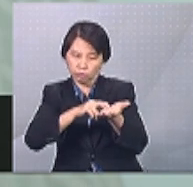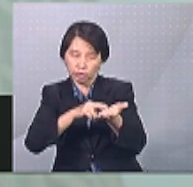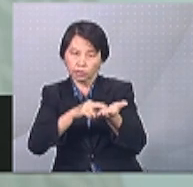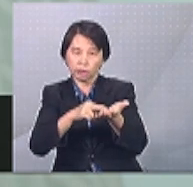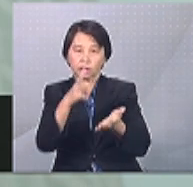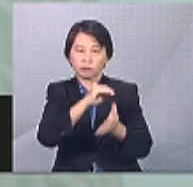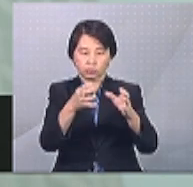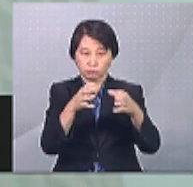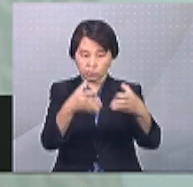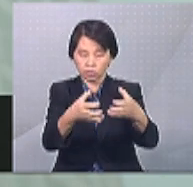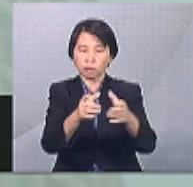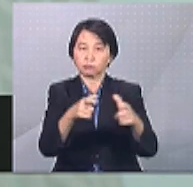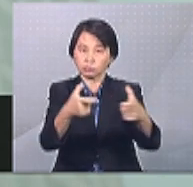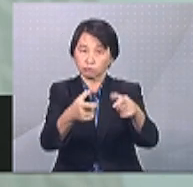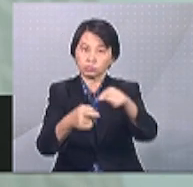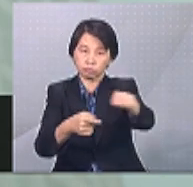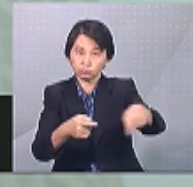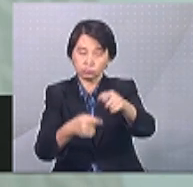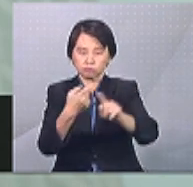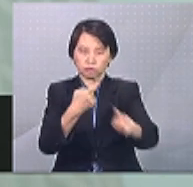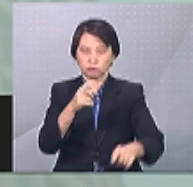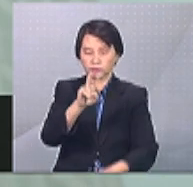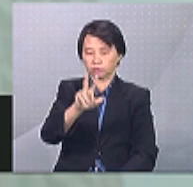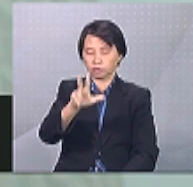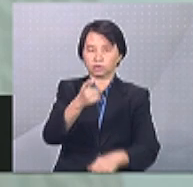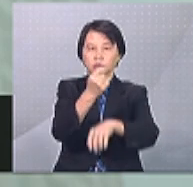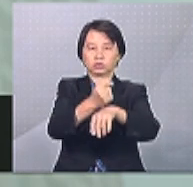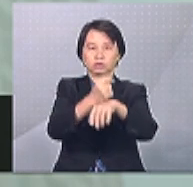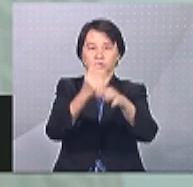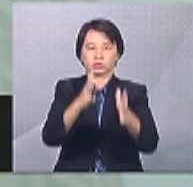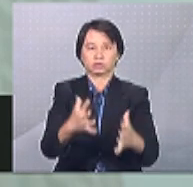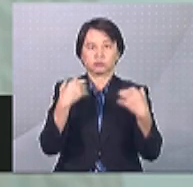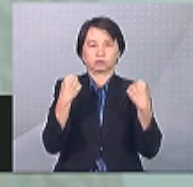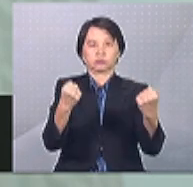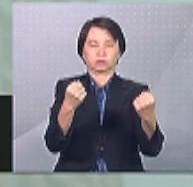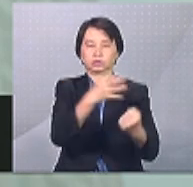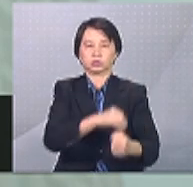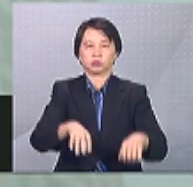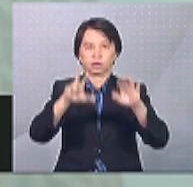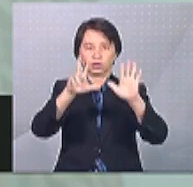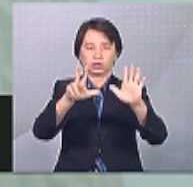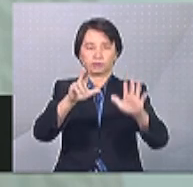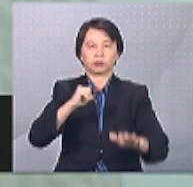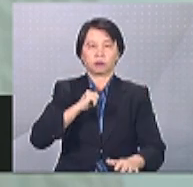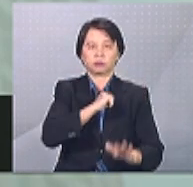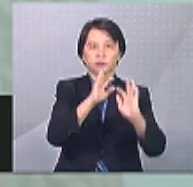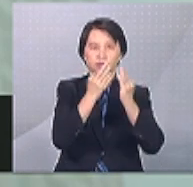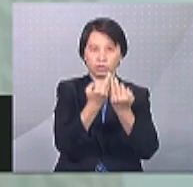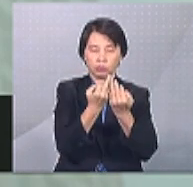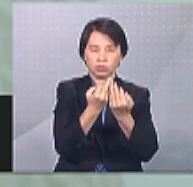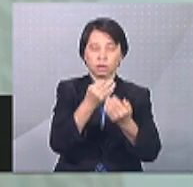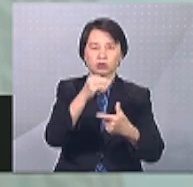dan kluster ini terdiri daripada 23 petugas kesihatan dan 8 ahli keluarga ataupun